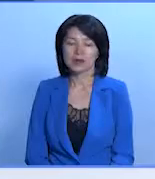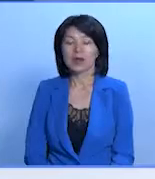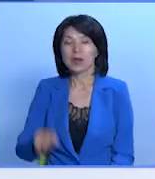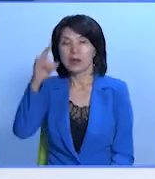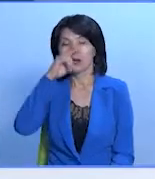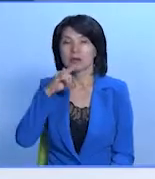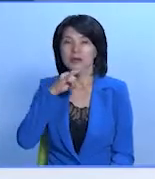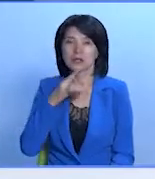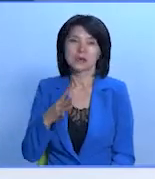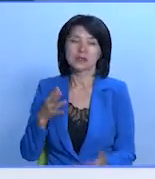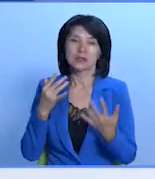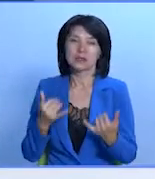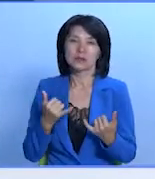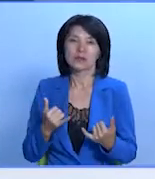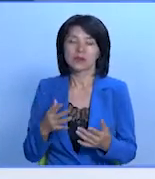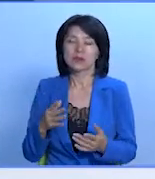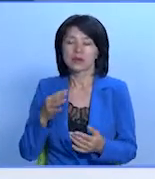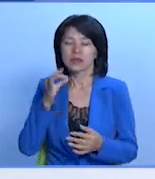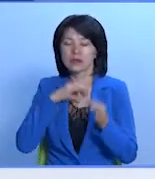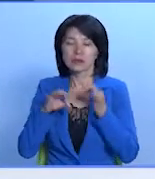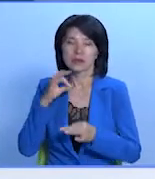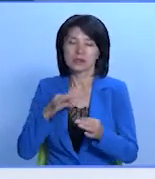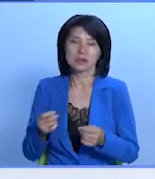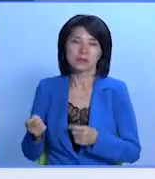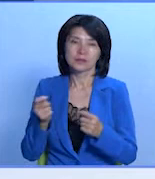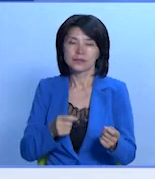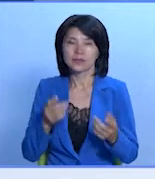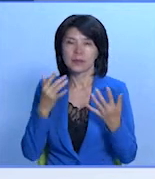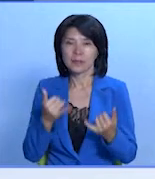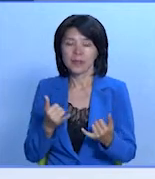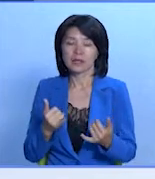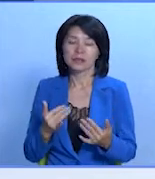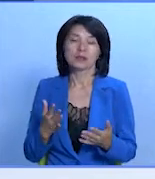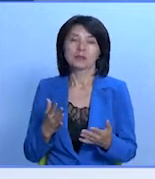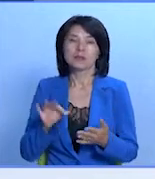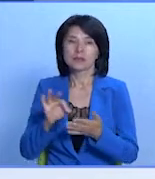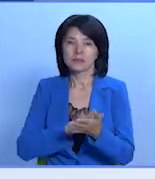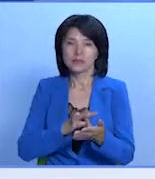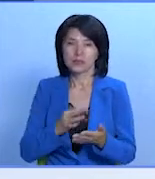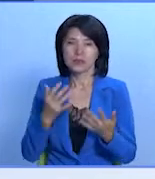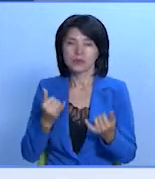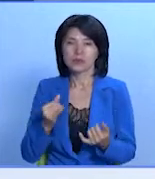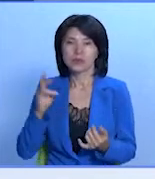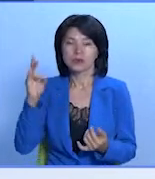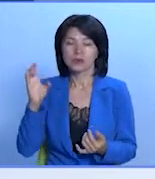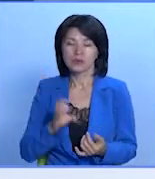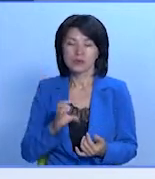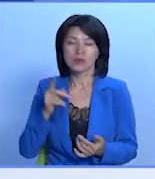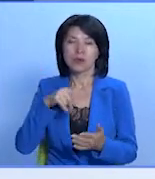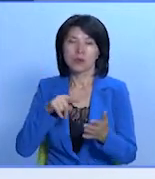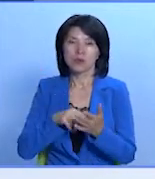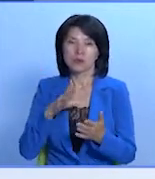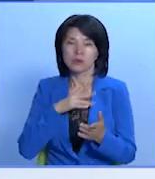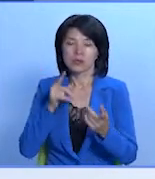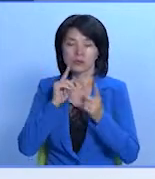Қазақстан аумағына дәрі-дәрмек заттарын әкелу процедурасы жеделдетілді. Бұл туралы Нұрсұлтан қаласындағы орталық коммуникациялар қызметінде өткен